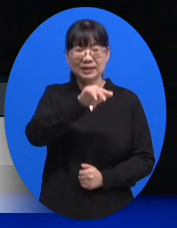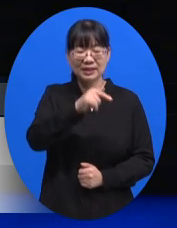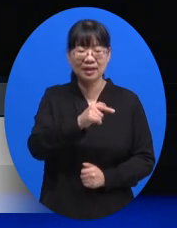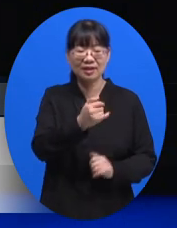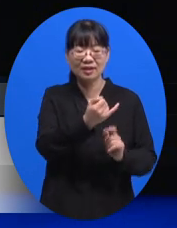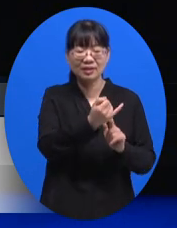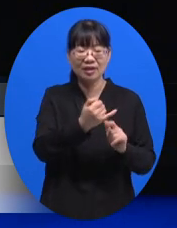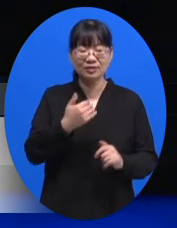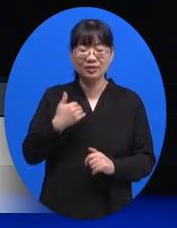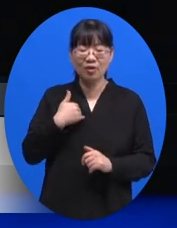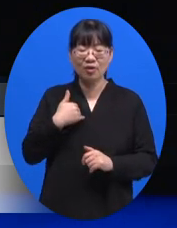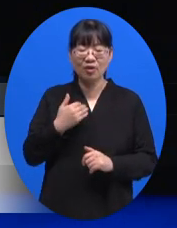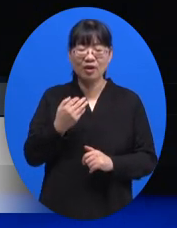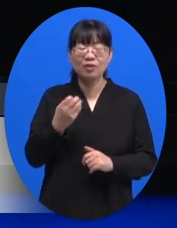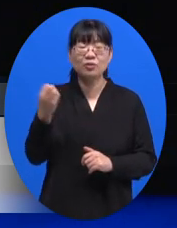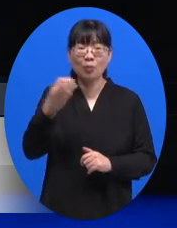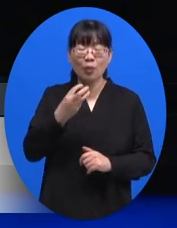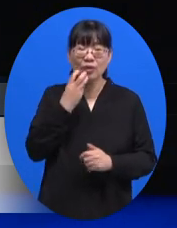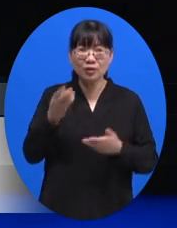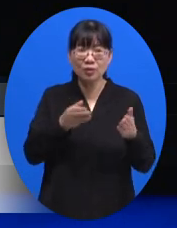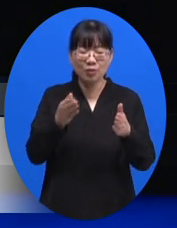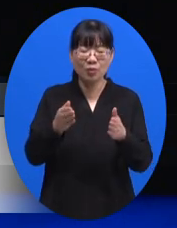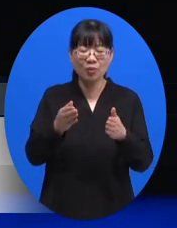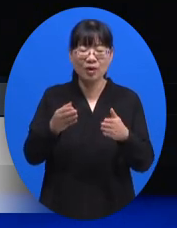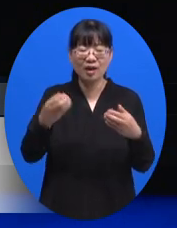선생님 경기